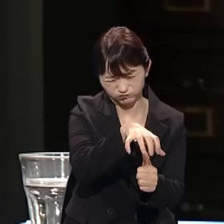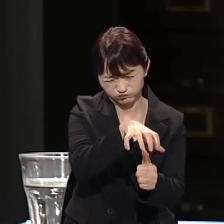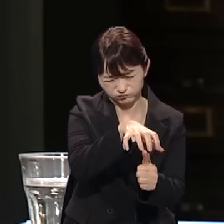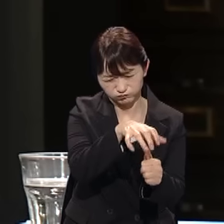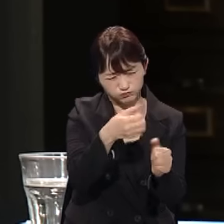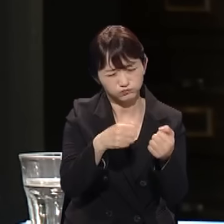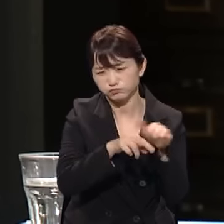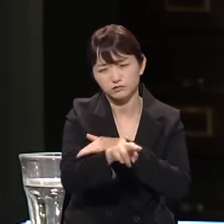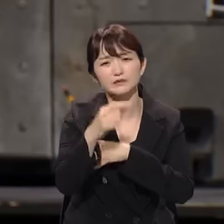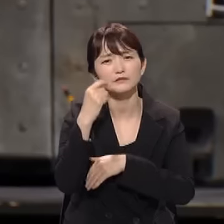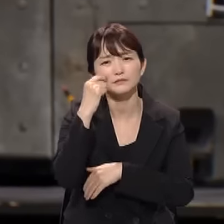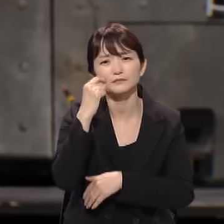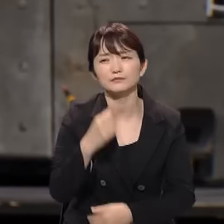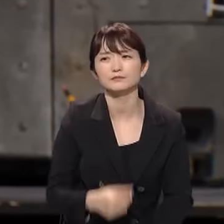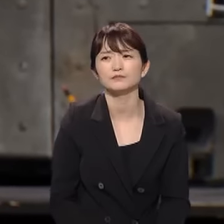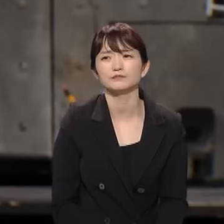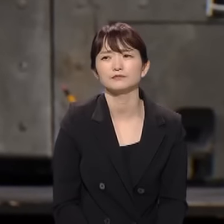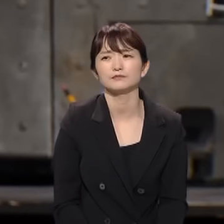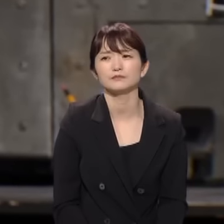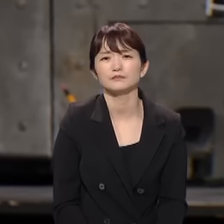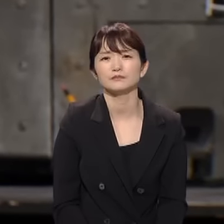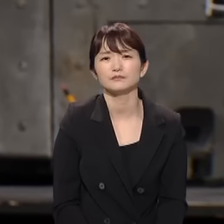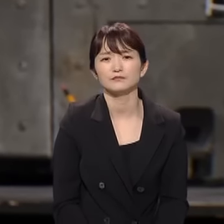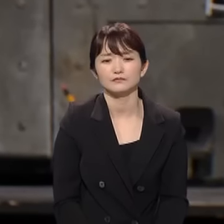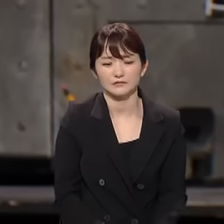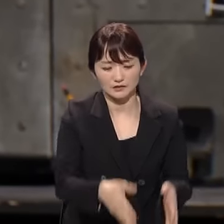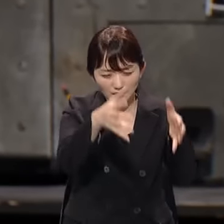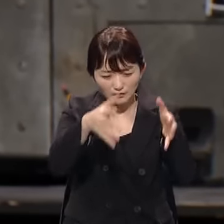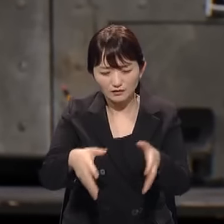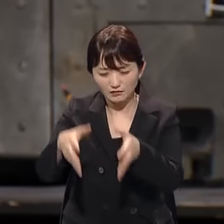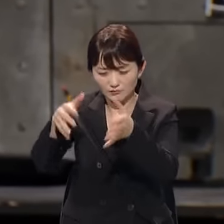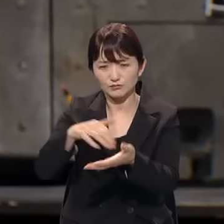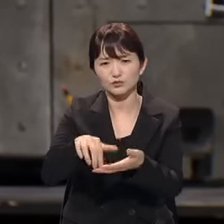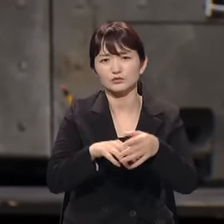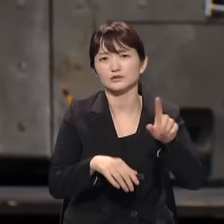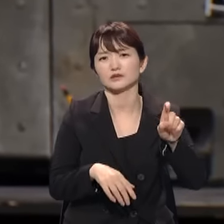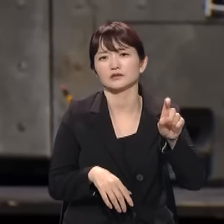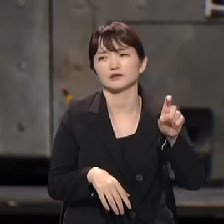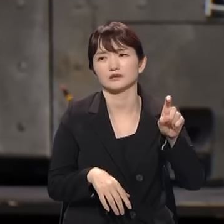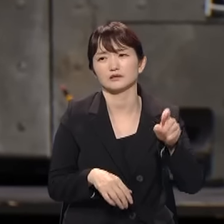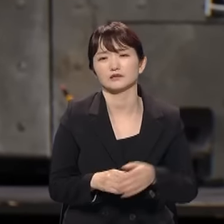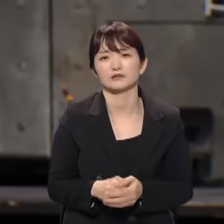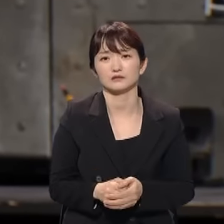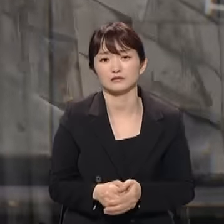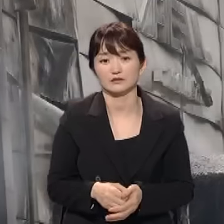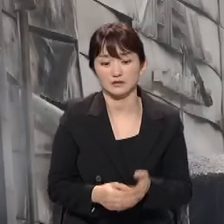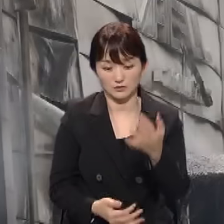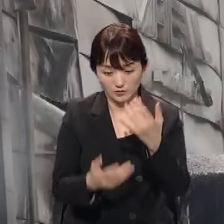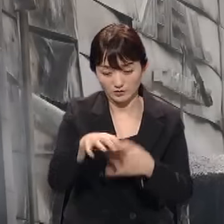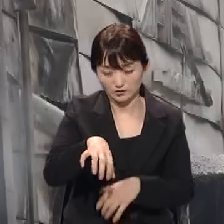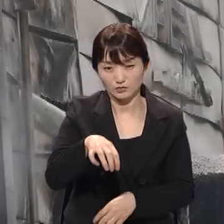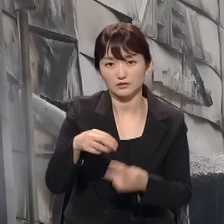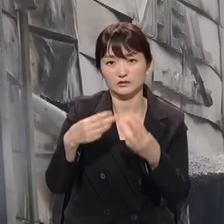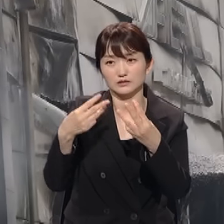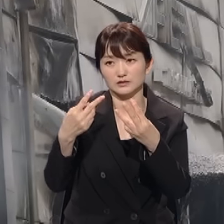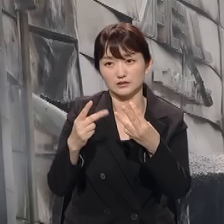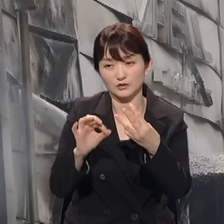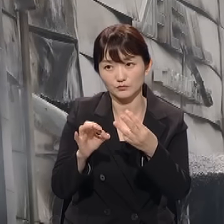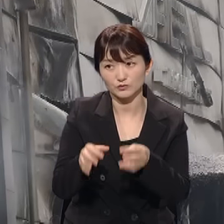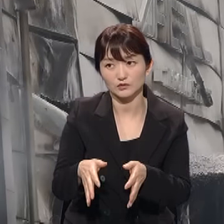피하지를 못했다고 보입니다. 11개 이제 건물이었는데 그 화재가 난 동 그 3동입니다. 3동